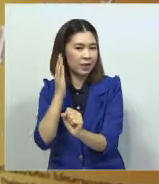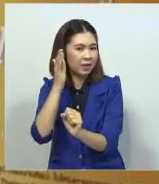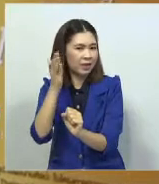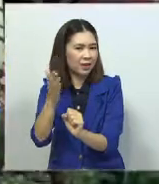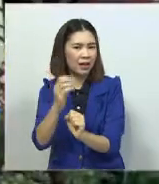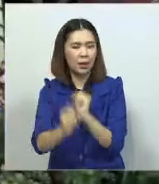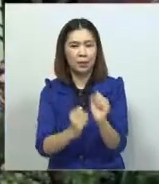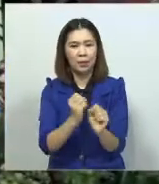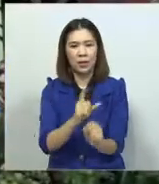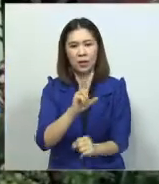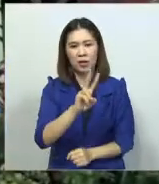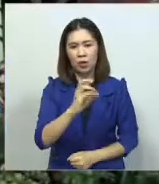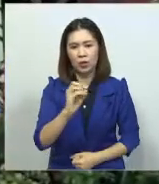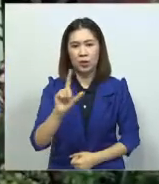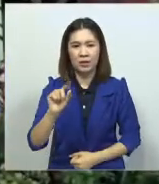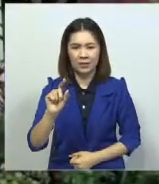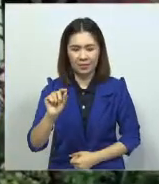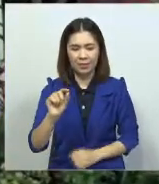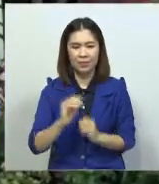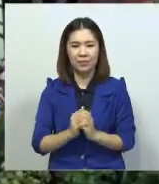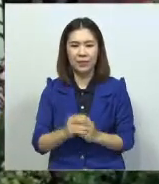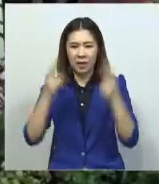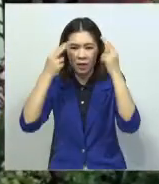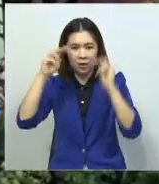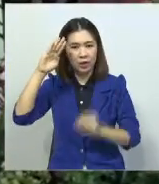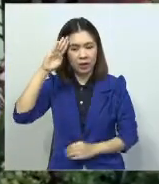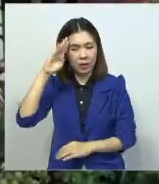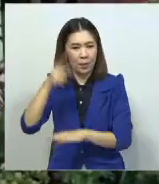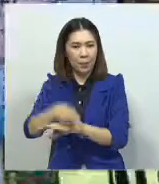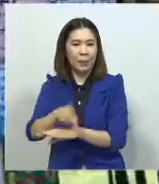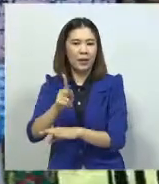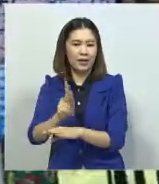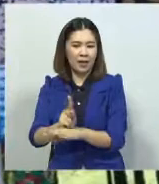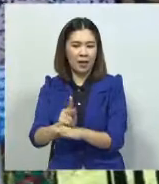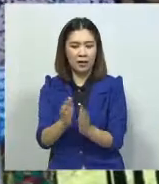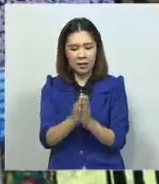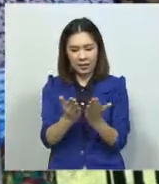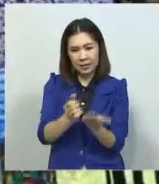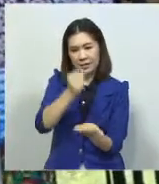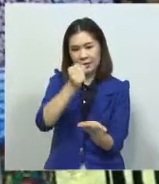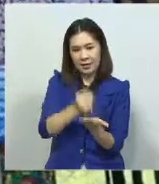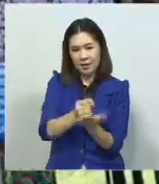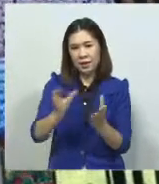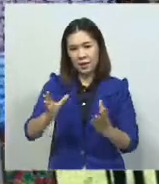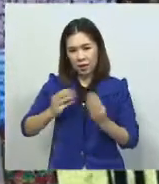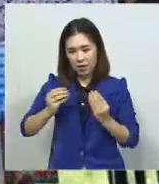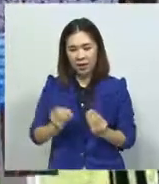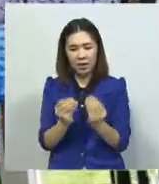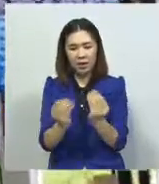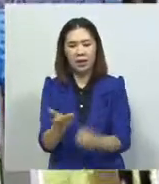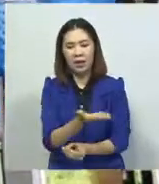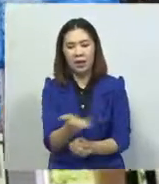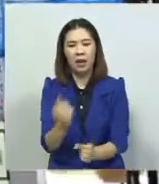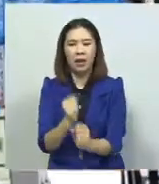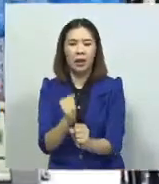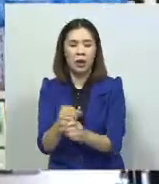คือปี2020นอกจากนี้ค่ะนายกรัฐมนตรีจะเป็นประธานสักขีพยานมอบหนังสืออนุญาตให้กับราษฎรเข้าทำประ